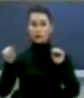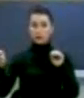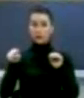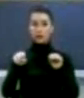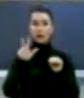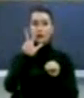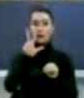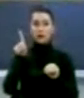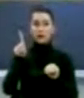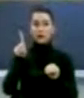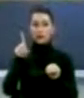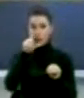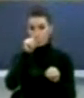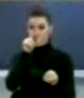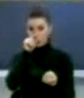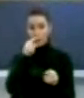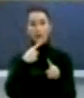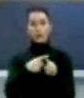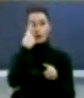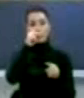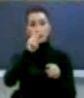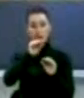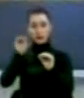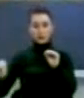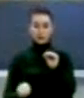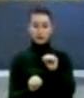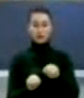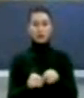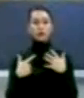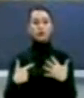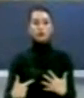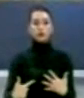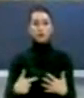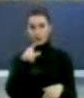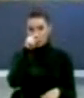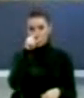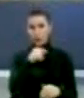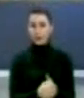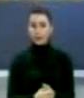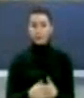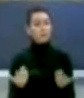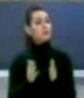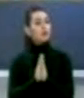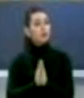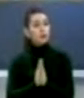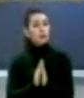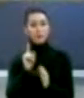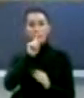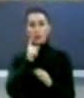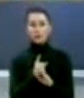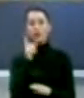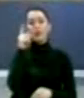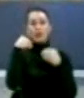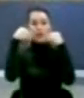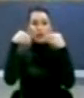31 komuna dhe një ligjë tjetër dhe praktik të veçantë për 7 komuna tjera. T'lutna mos dilni me na